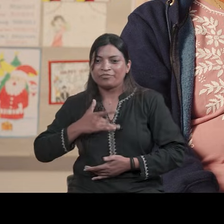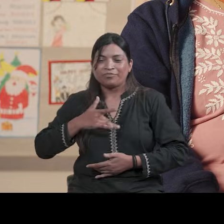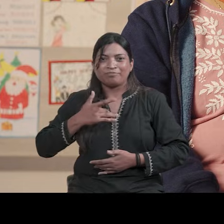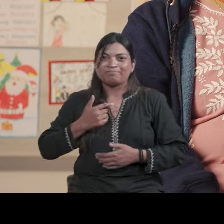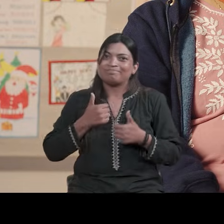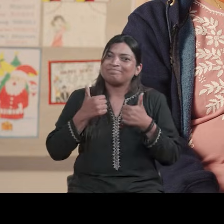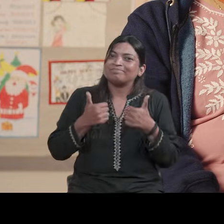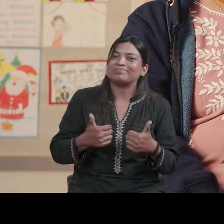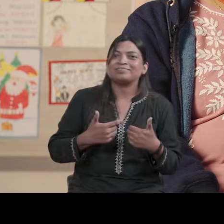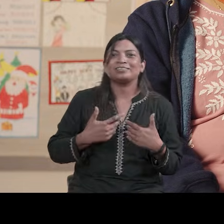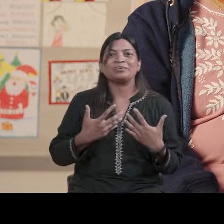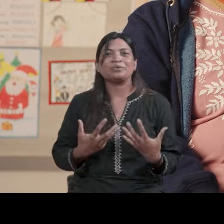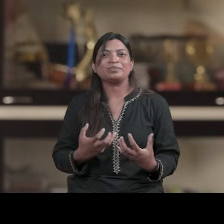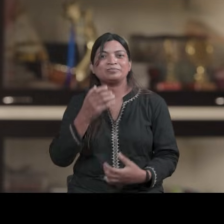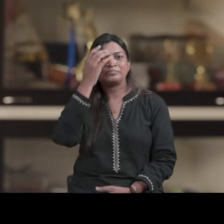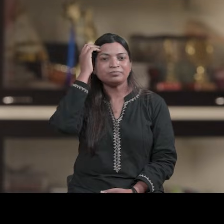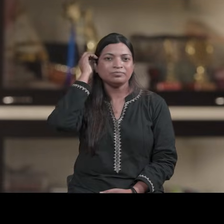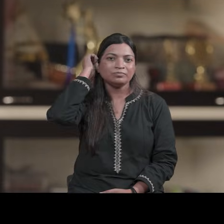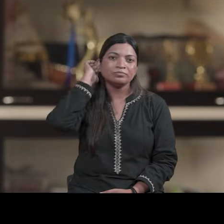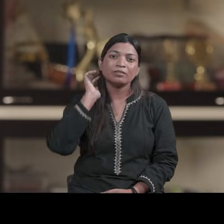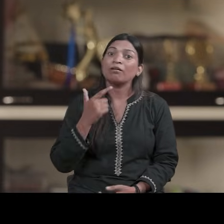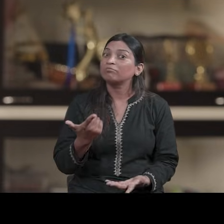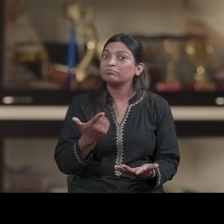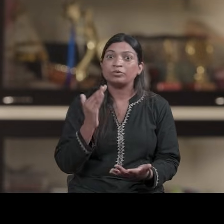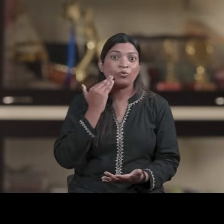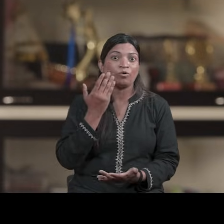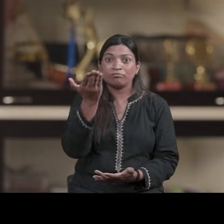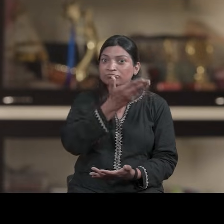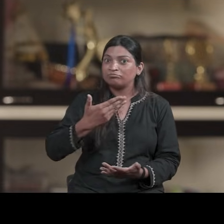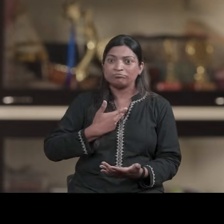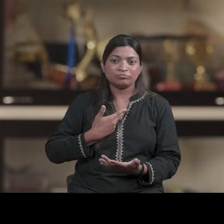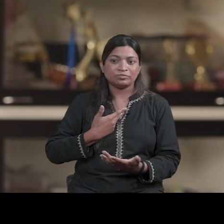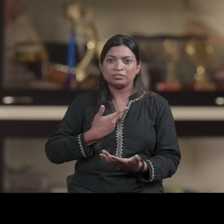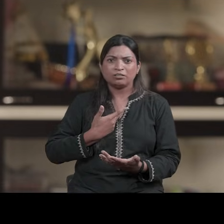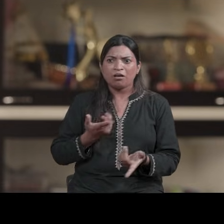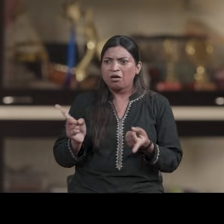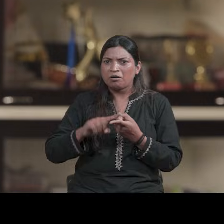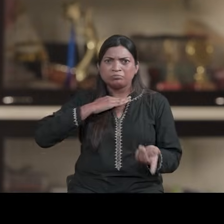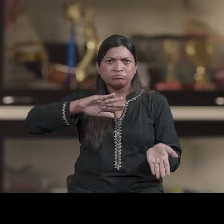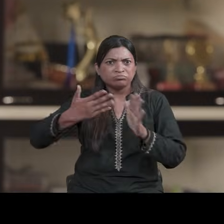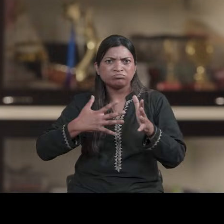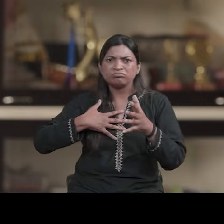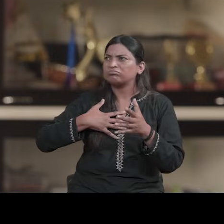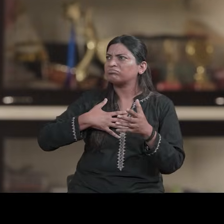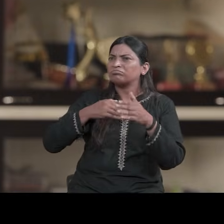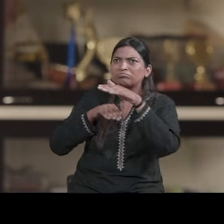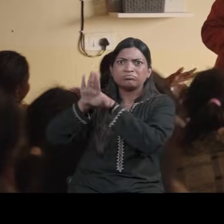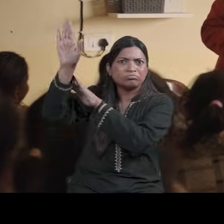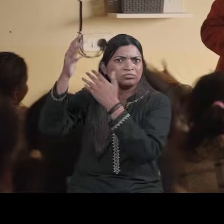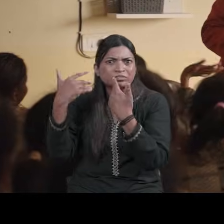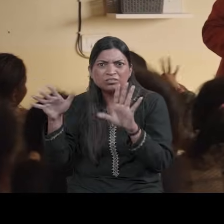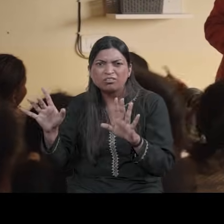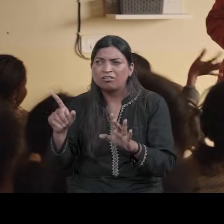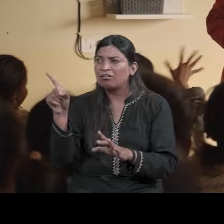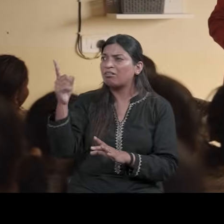क्योंकि मेरे ख्याल से जाने के बाद में सिर्फ आपको आपके अच्छे कामों के लिए लोग याद करते हैं। आपके पास कौन सी गाड़ी थी, कैसे कपड़े